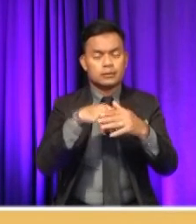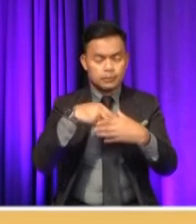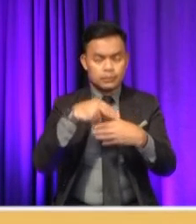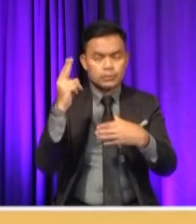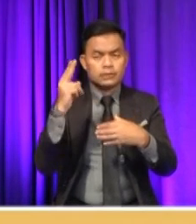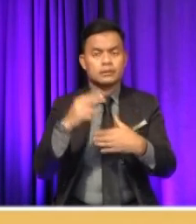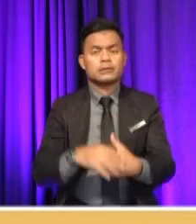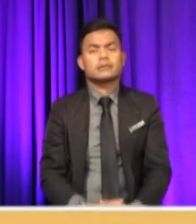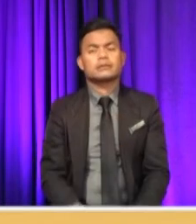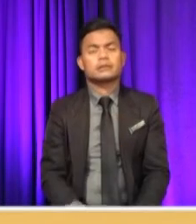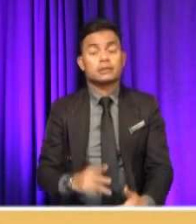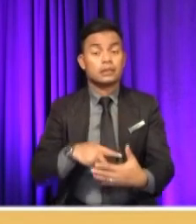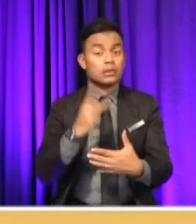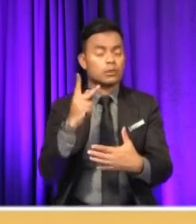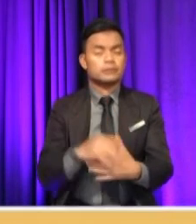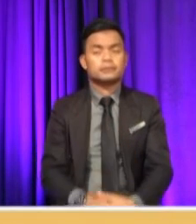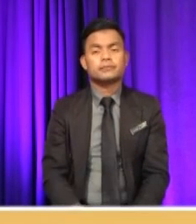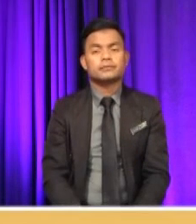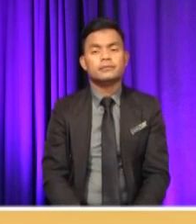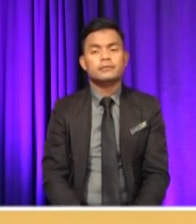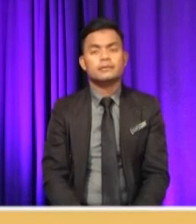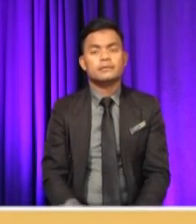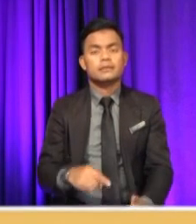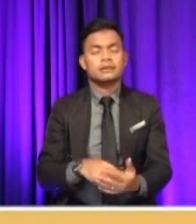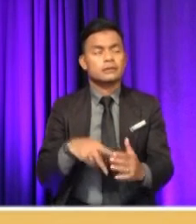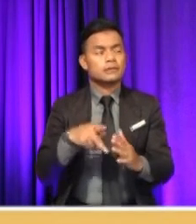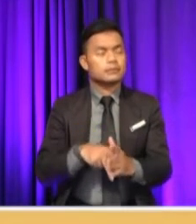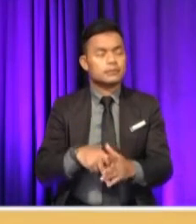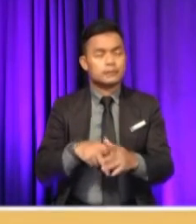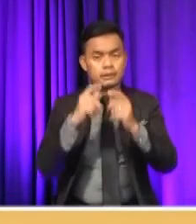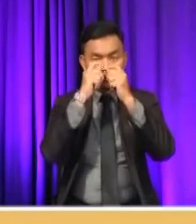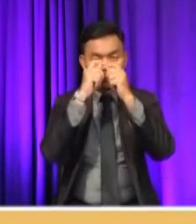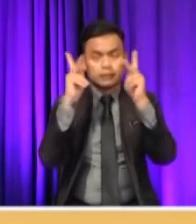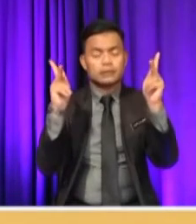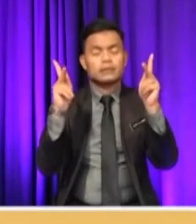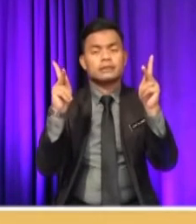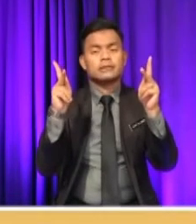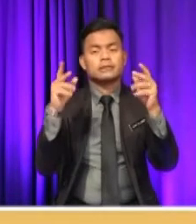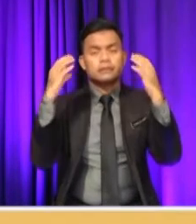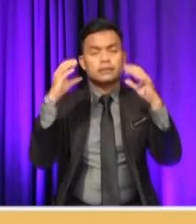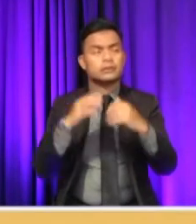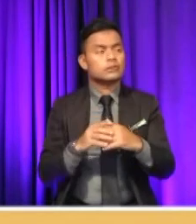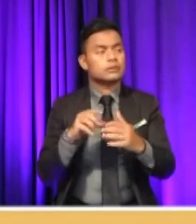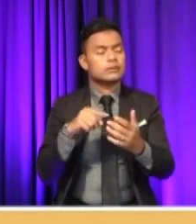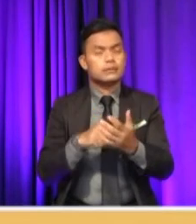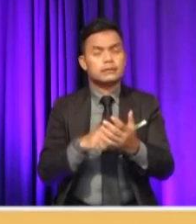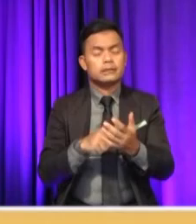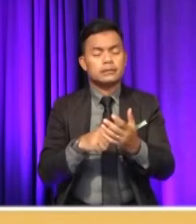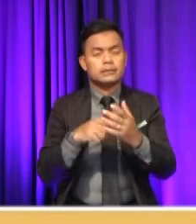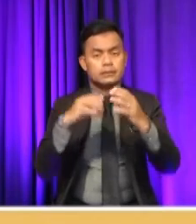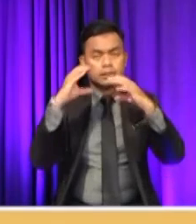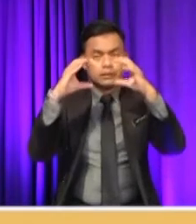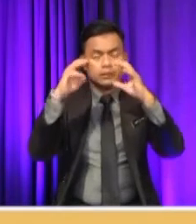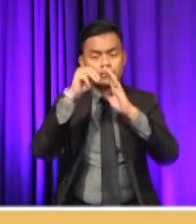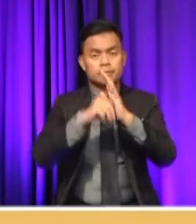menolak produk. Okey, ini penerangan saya. Okey, ini saya tunjukkan secara ringkas cara menjawab dia. Okey, ini cara menjawab